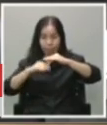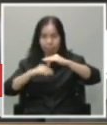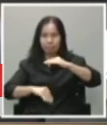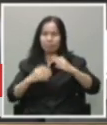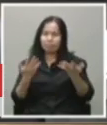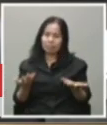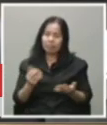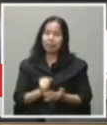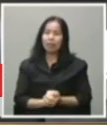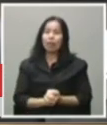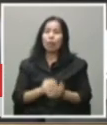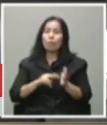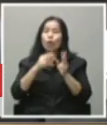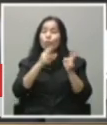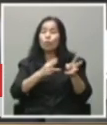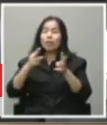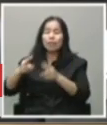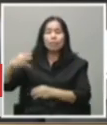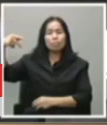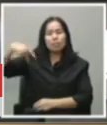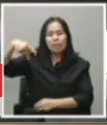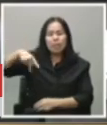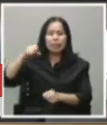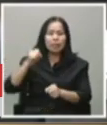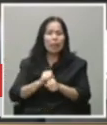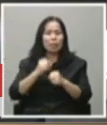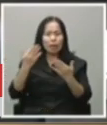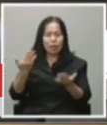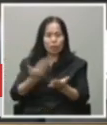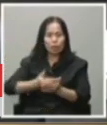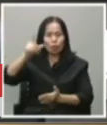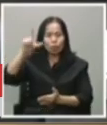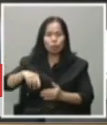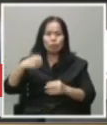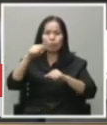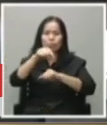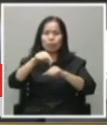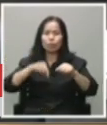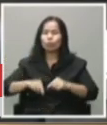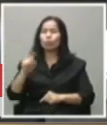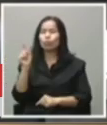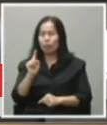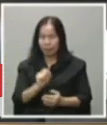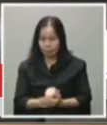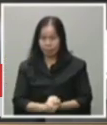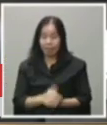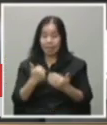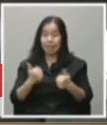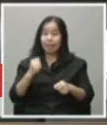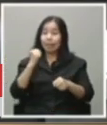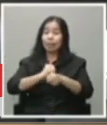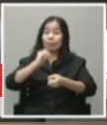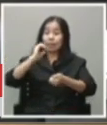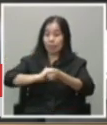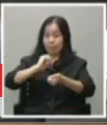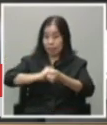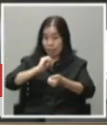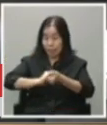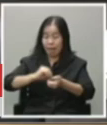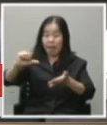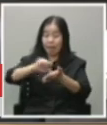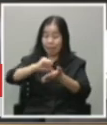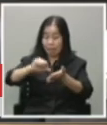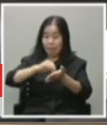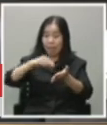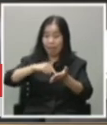วิธีพิเศษแล้วก็ถูกกันแค่ 10% และที่มันสับสนกันในก็คือสัญญาเนี่ยครับที่แก้ไขสัญญา